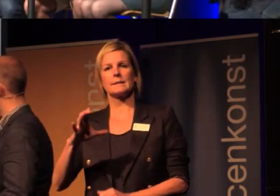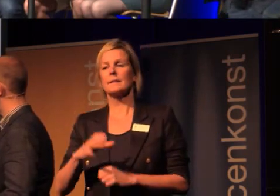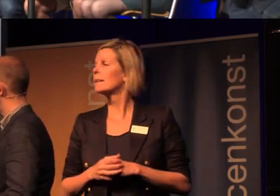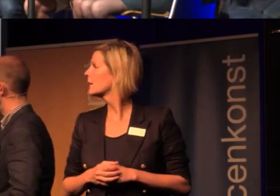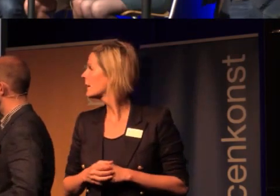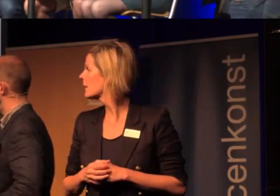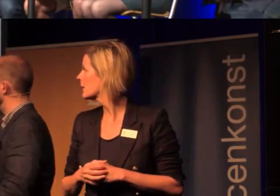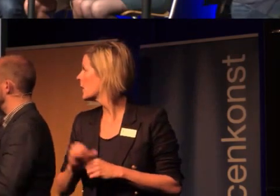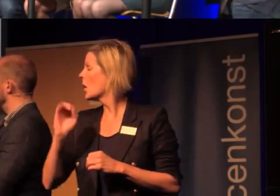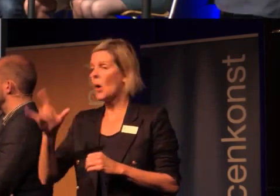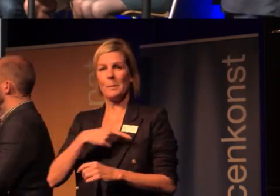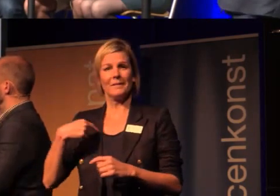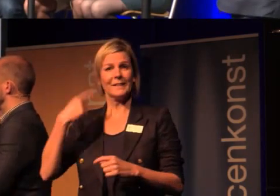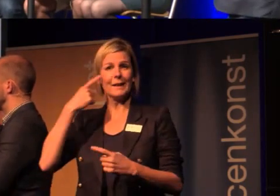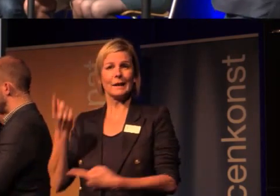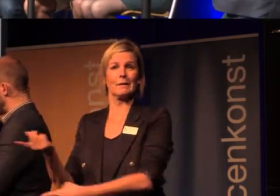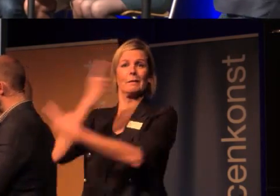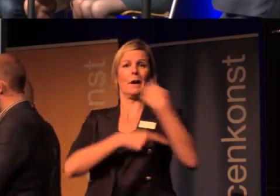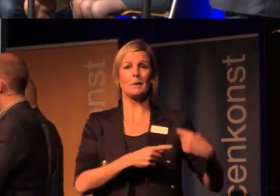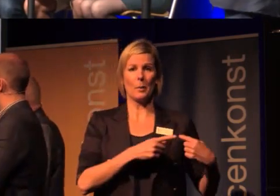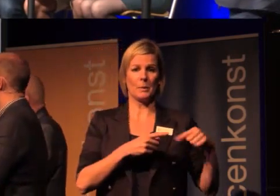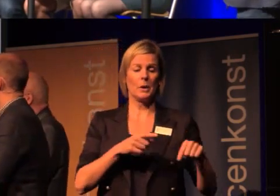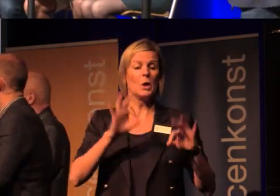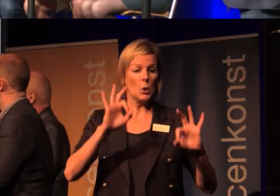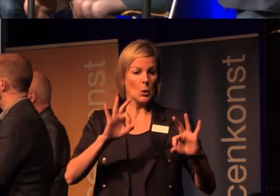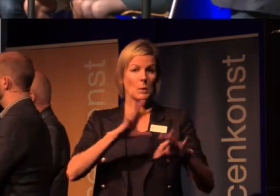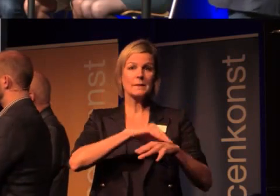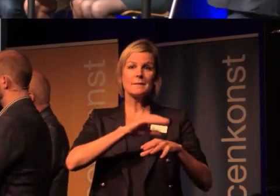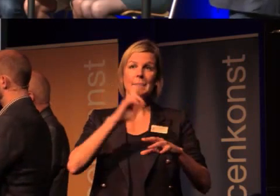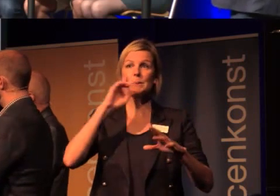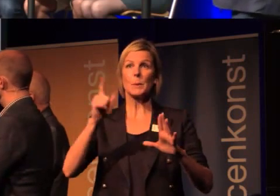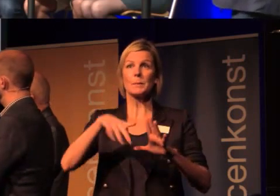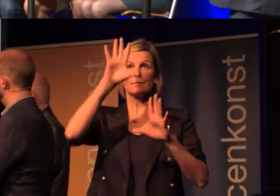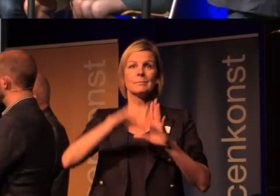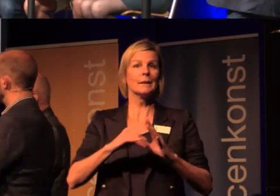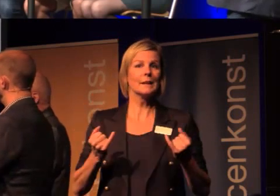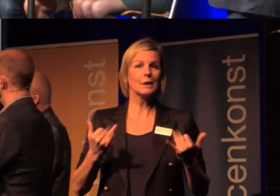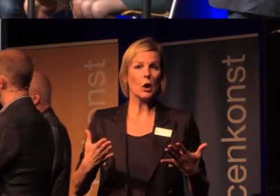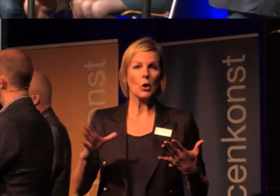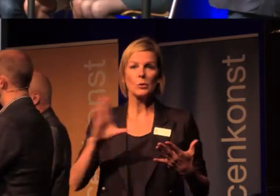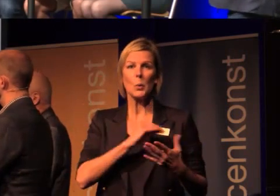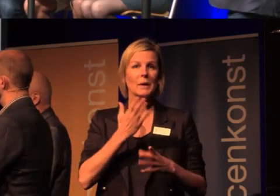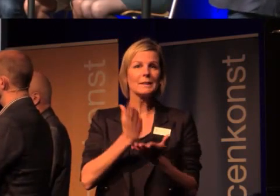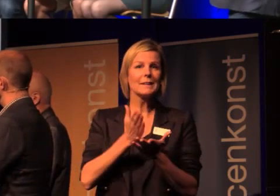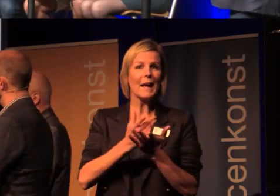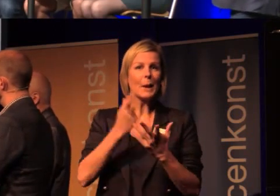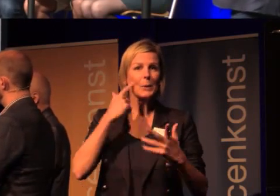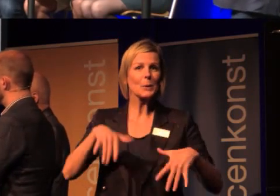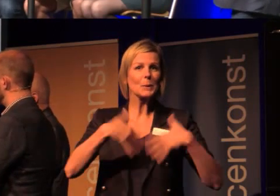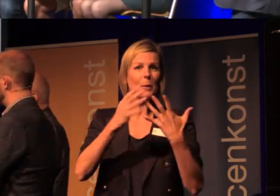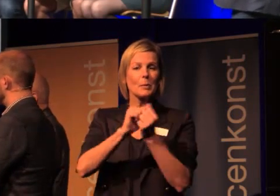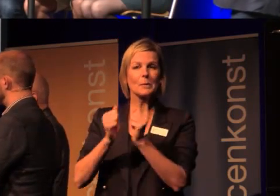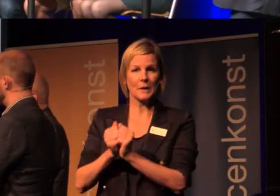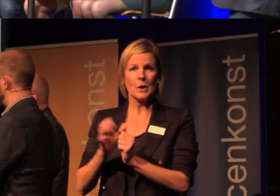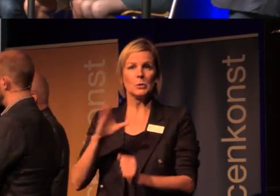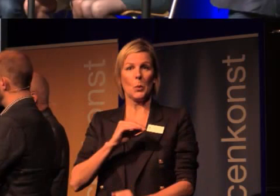om man börjar i andra änden istället och ser hur ser det ut i Sverige idag? Hur ser det ut när det gäller kulturpolitiken? Och från SSU:s